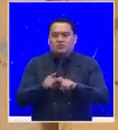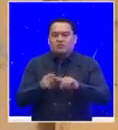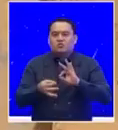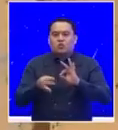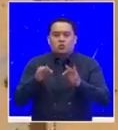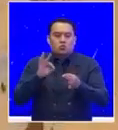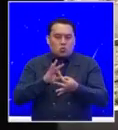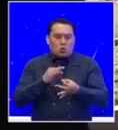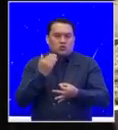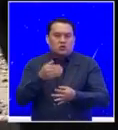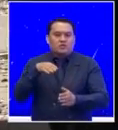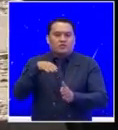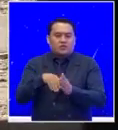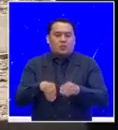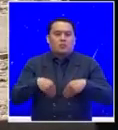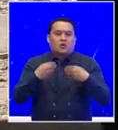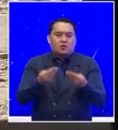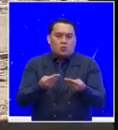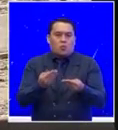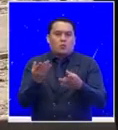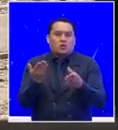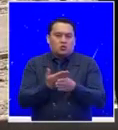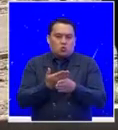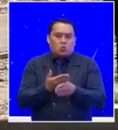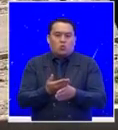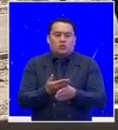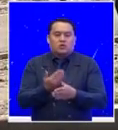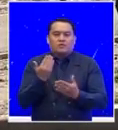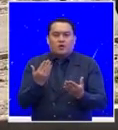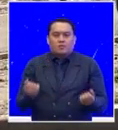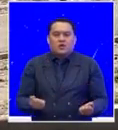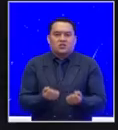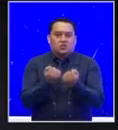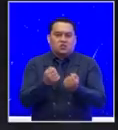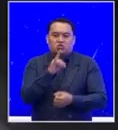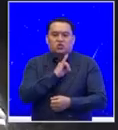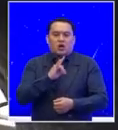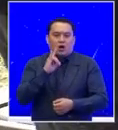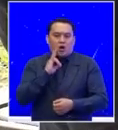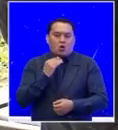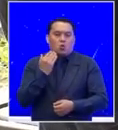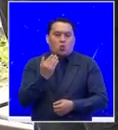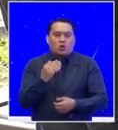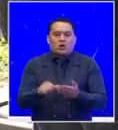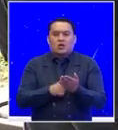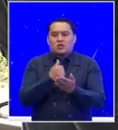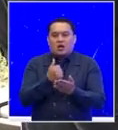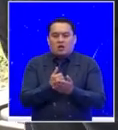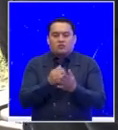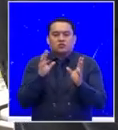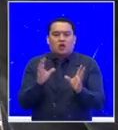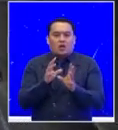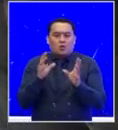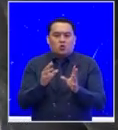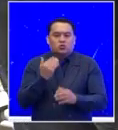период помощь именно в виде продуктов первой необходимости – хорошая поддержка, признается женщина, поскольку основной груз забот лег